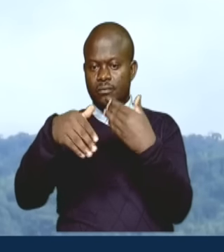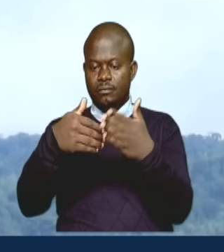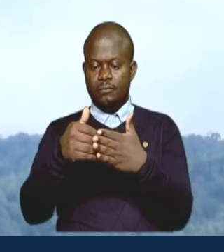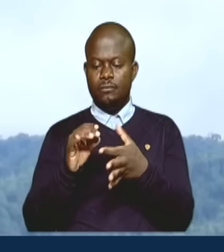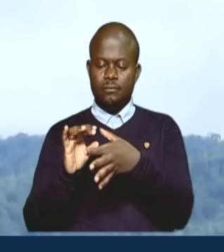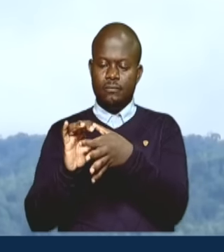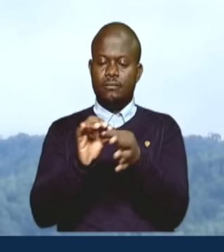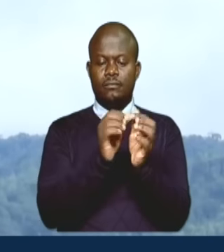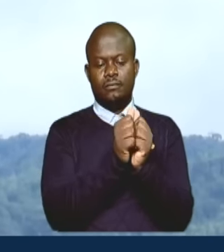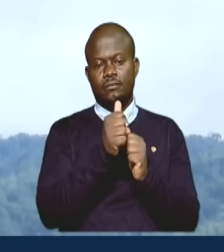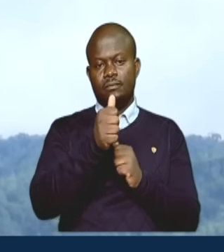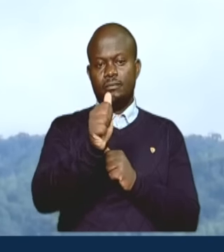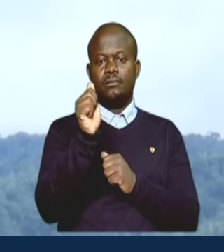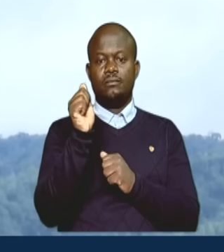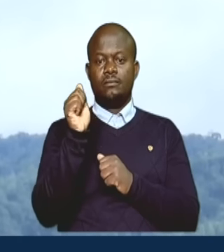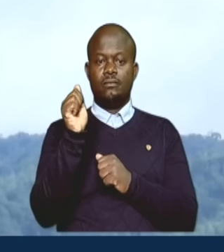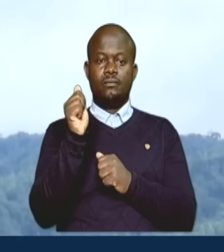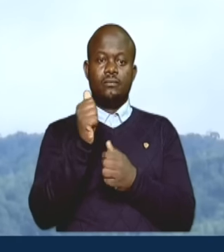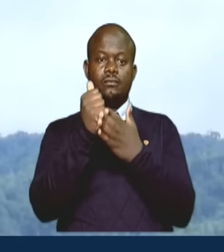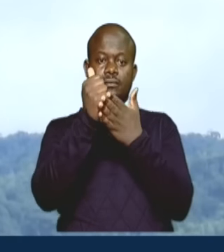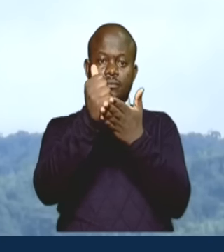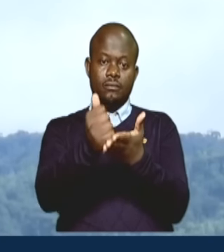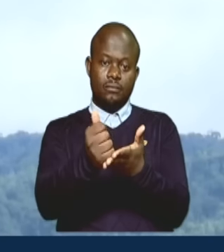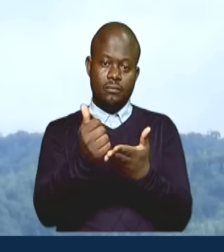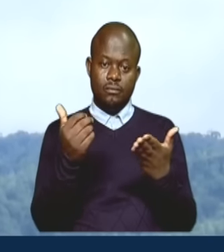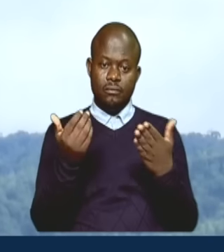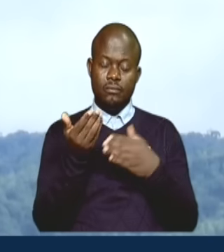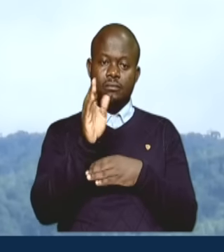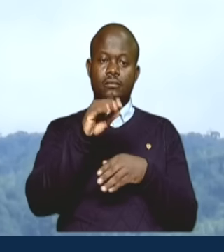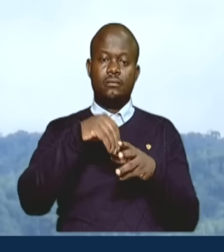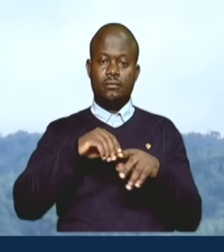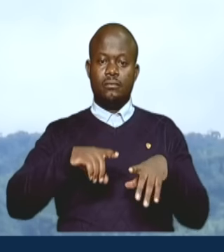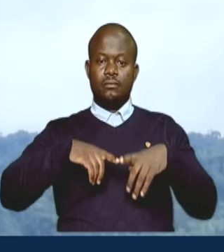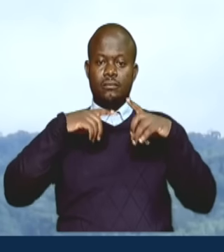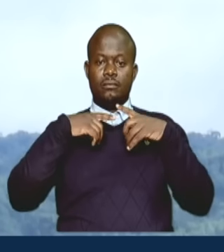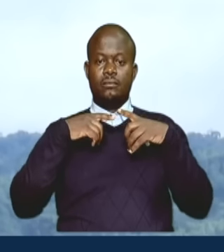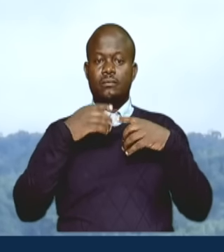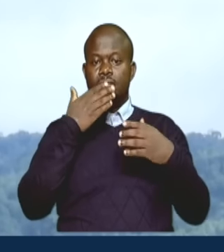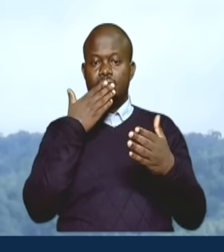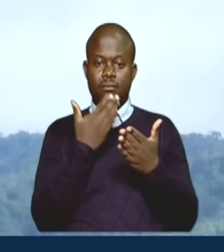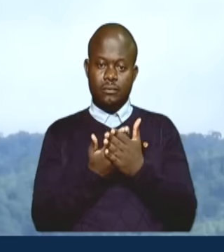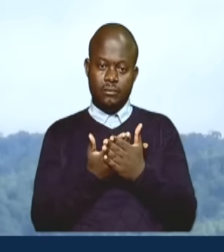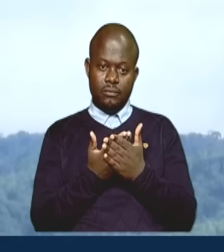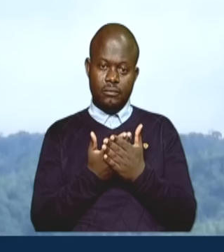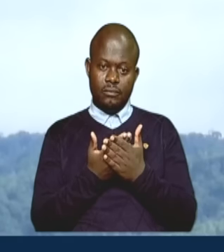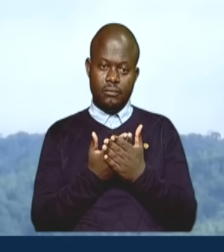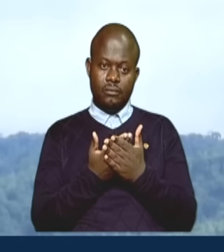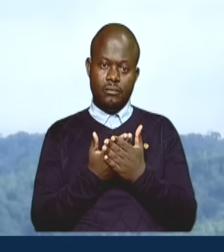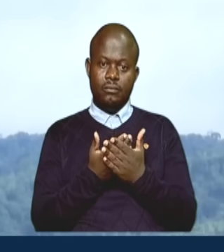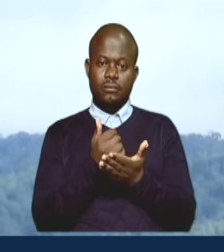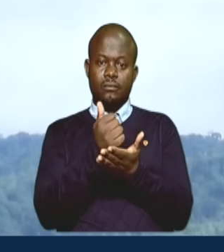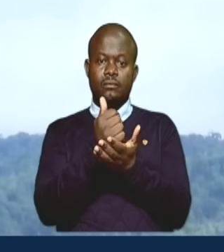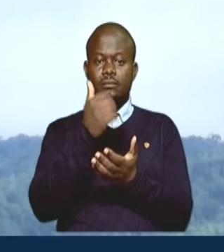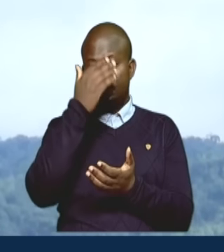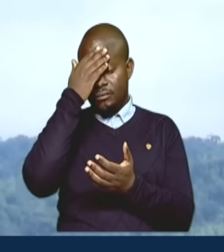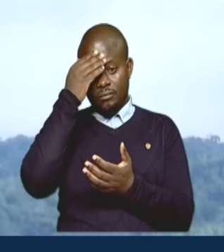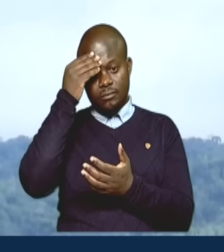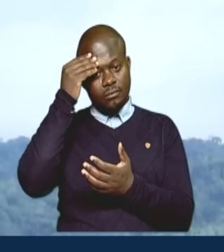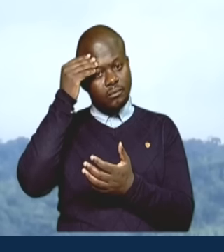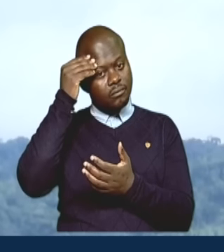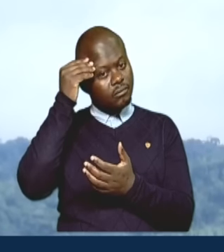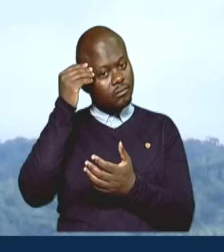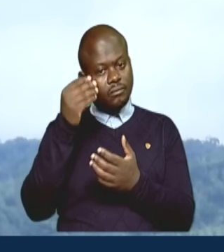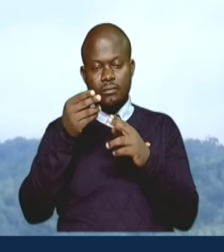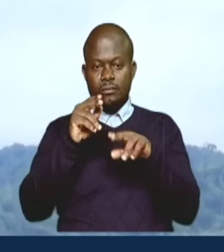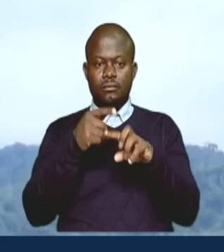fatanya namwe gufasha kugaruka mu buzima bwiza, gufasha kwibagirwa ibyabaye, ariko